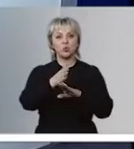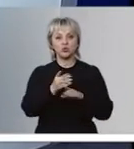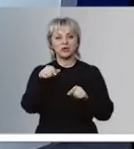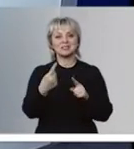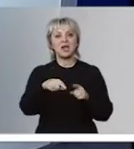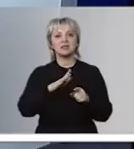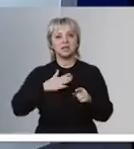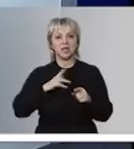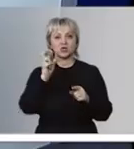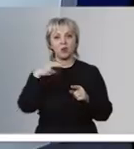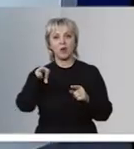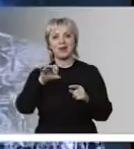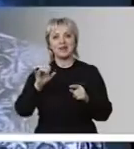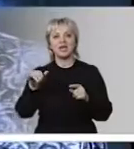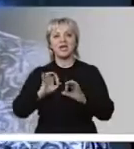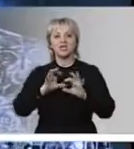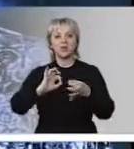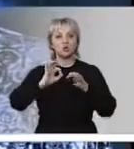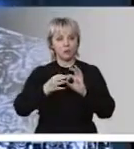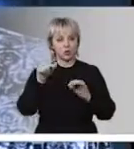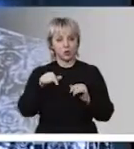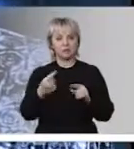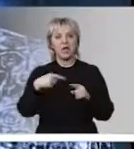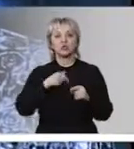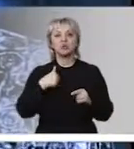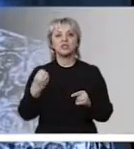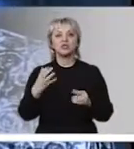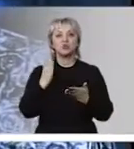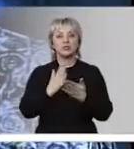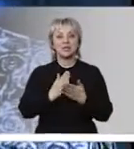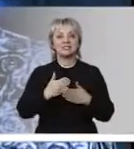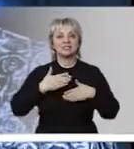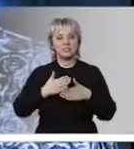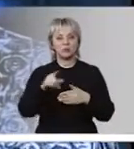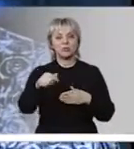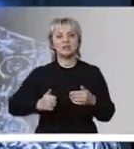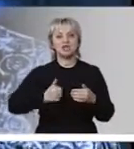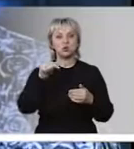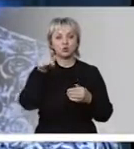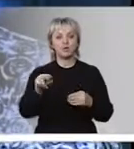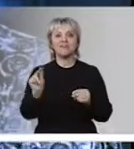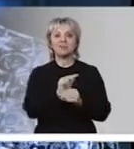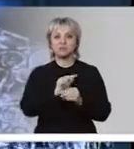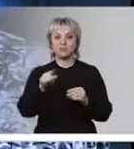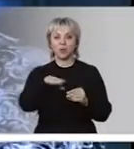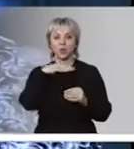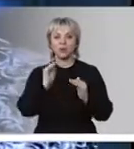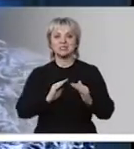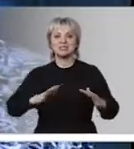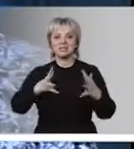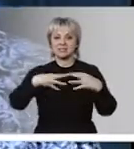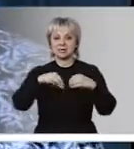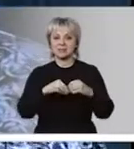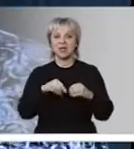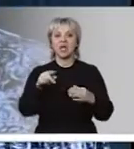участки, ну это наши коллеги расскажут более подробнее, это у нас еще есть и стимулирование достойного воспитания многодетных